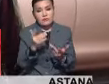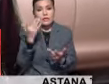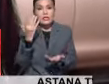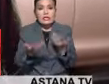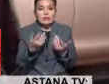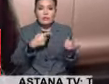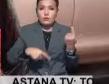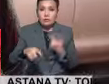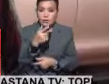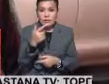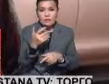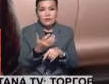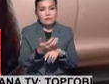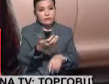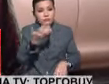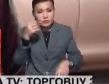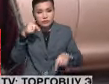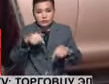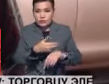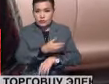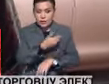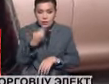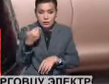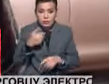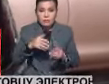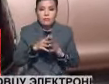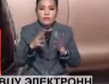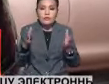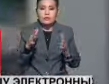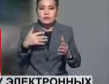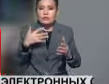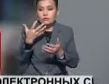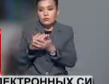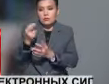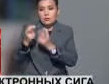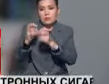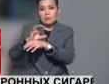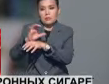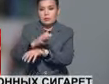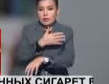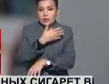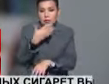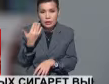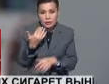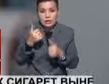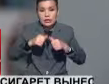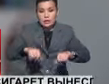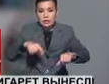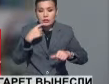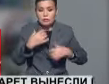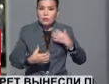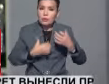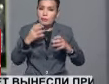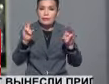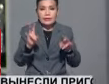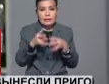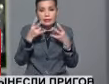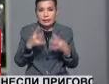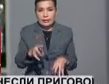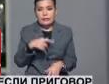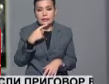нет импортного замещения, у нас в основном ничего не производят. Однако эксперты уверяют, поводов для беспокойства у